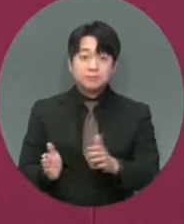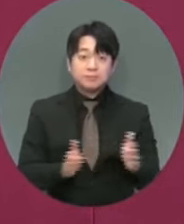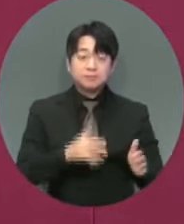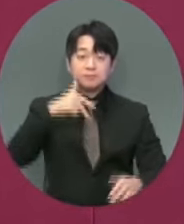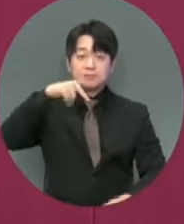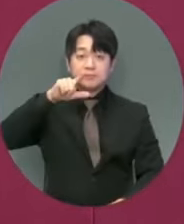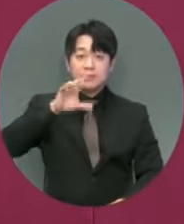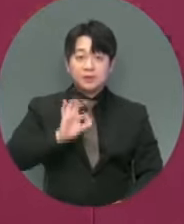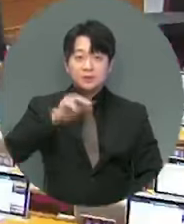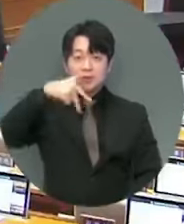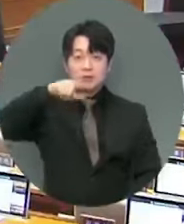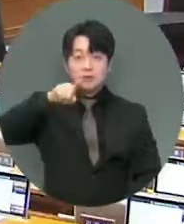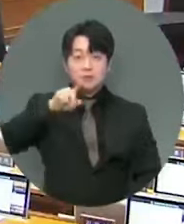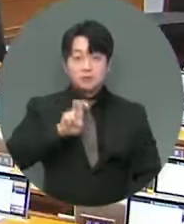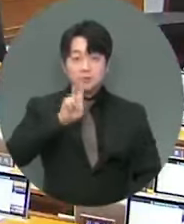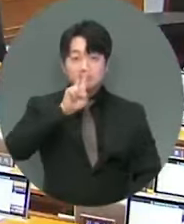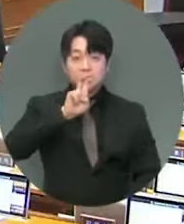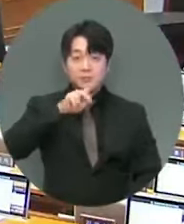정점식 의원,